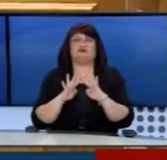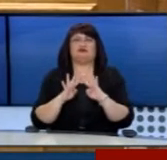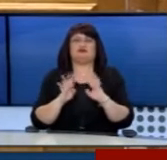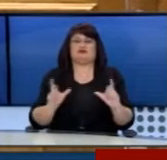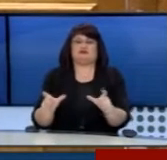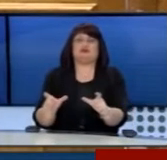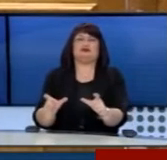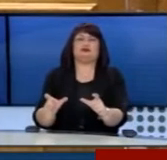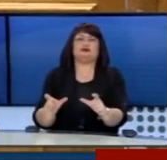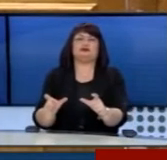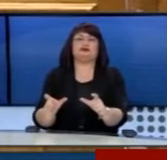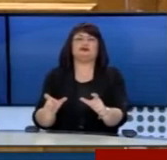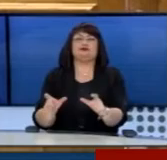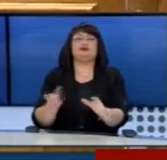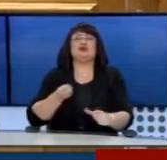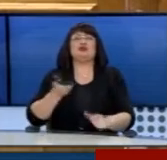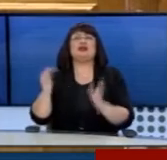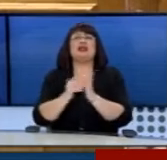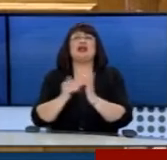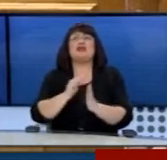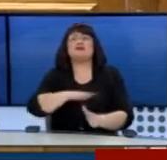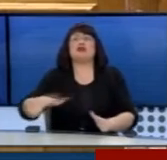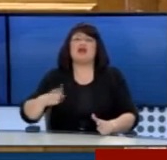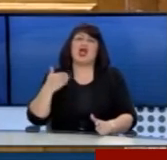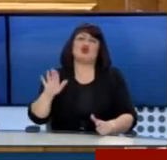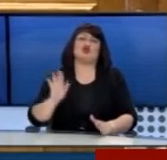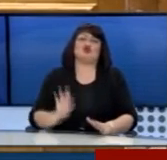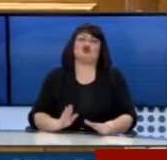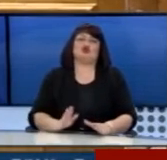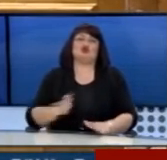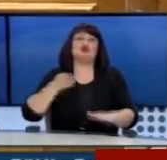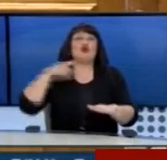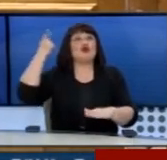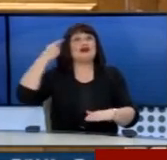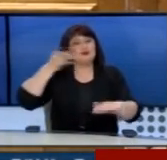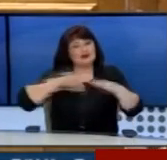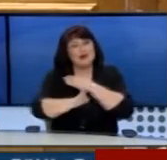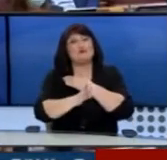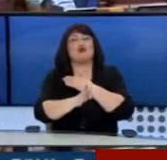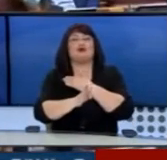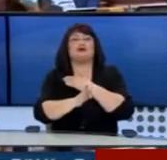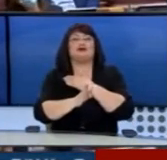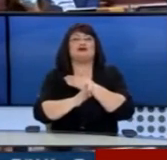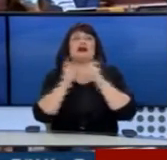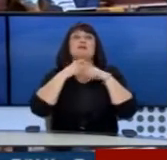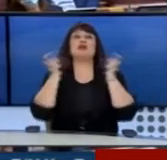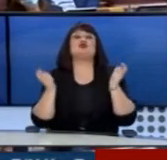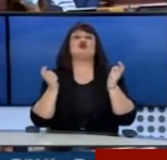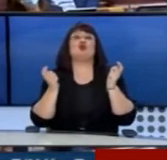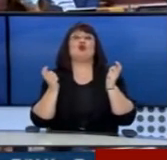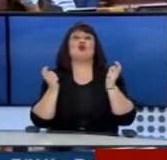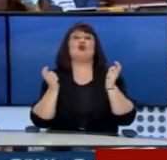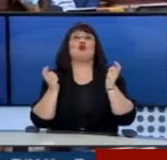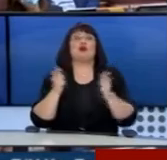θα κρατήσει δεκάδες χιλιάδες παιδιά μακριά από το όνειρό τους την εισαγωγή σε μια σχολή